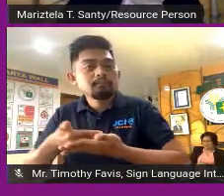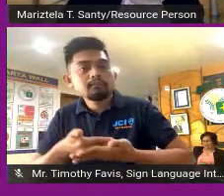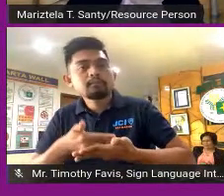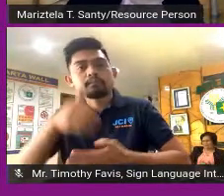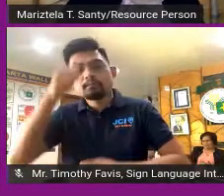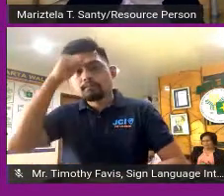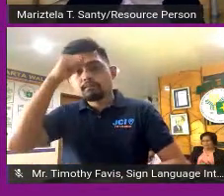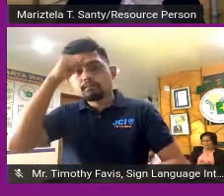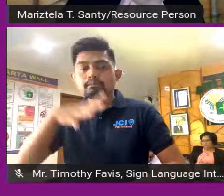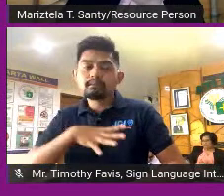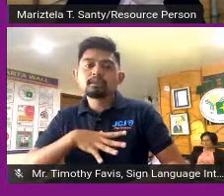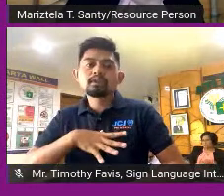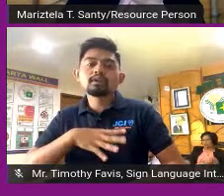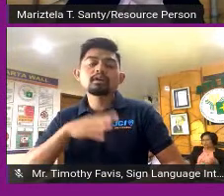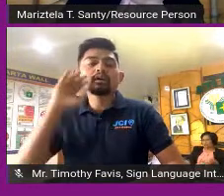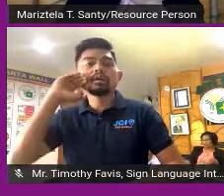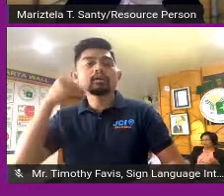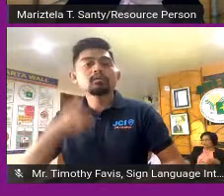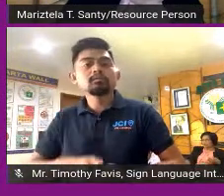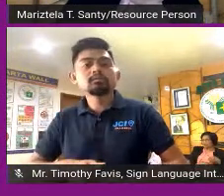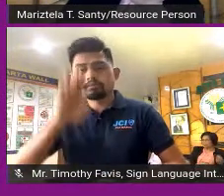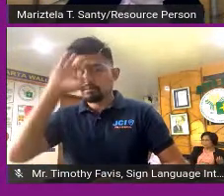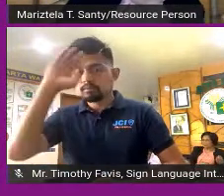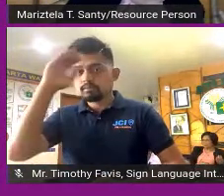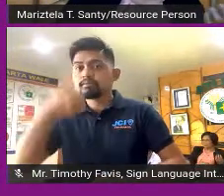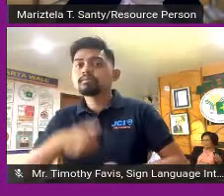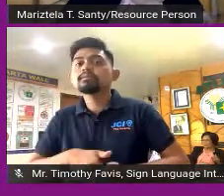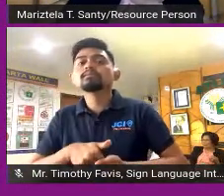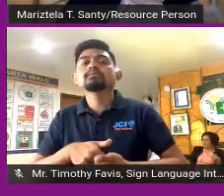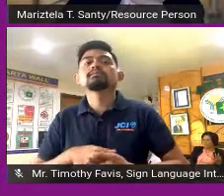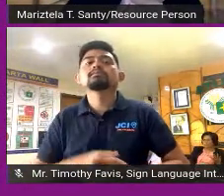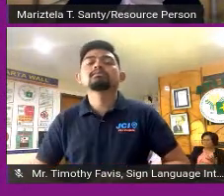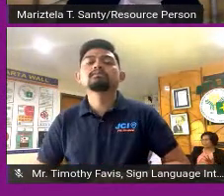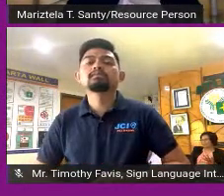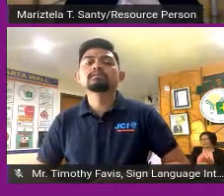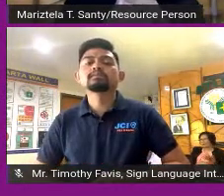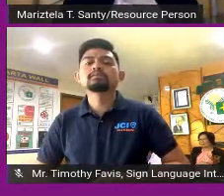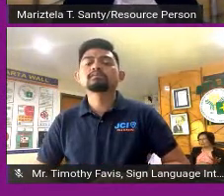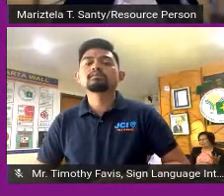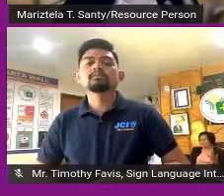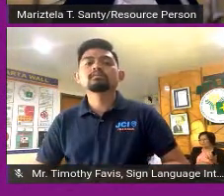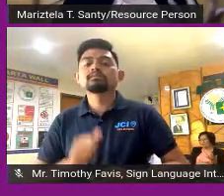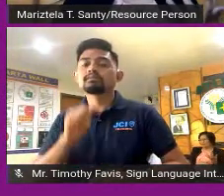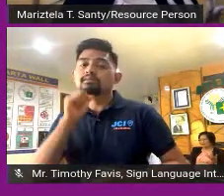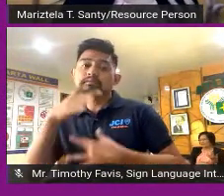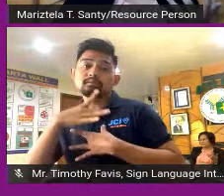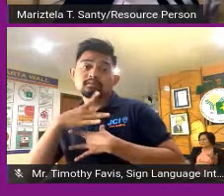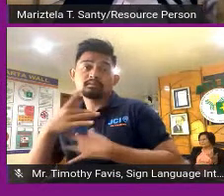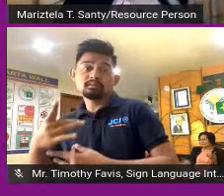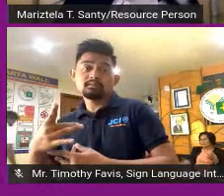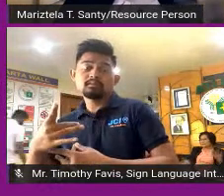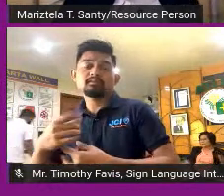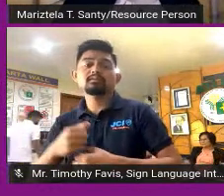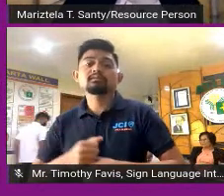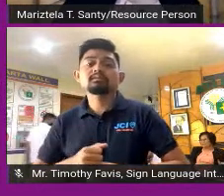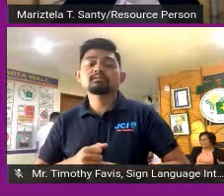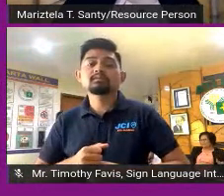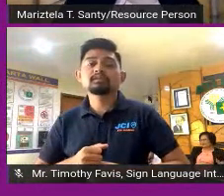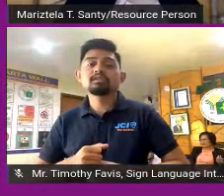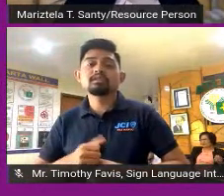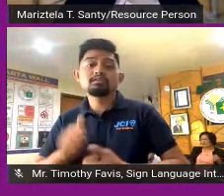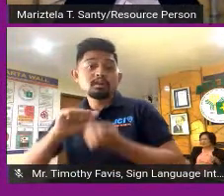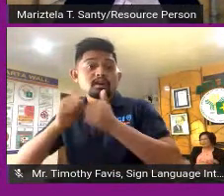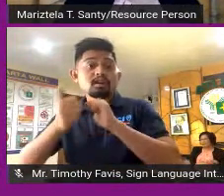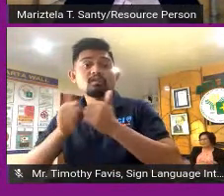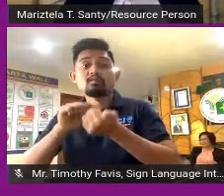at lalaki. So it is a commission that ayaw nilang magkaroon ng mga